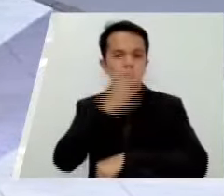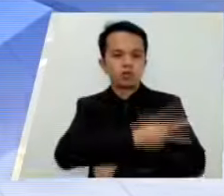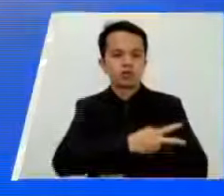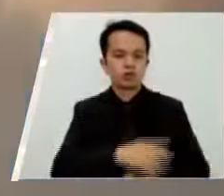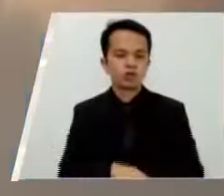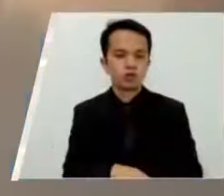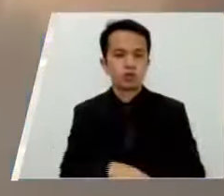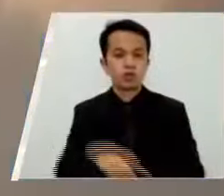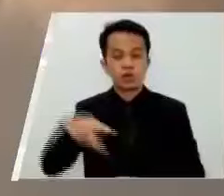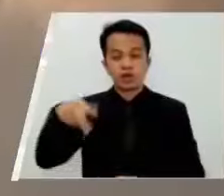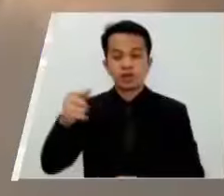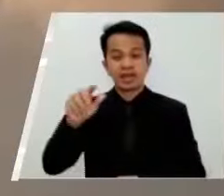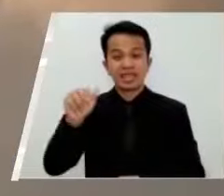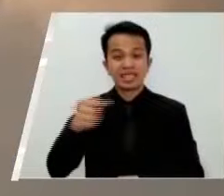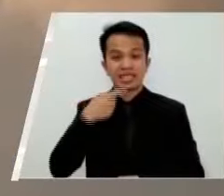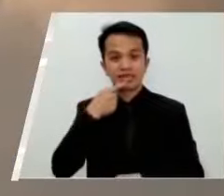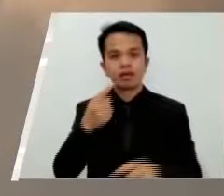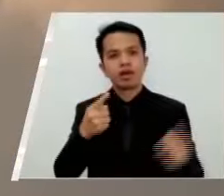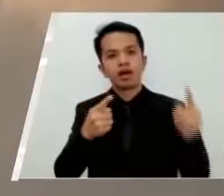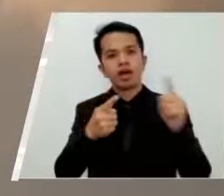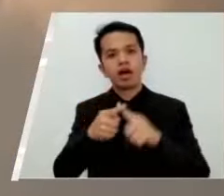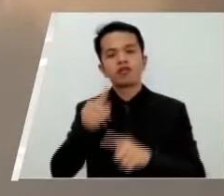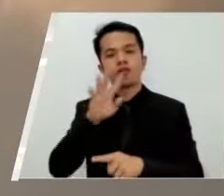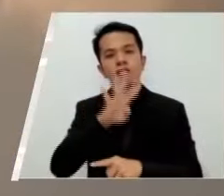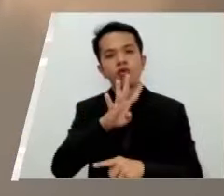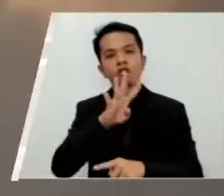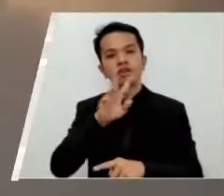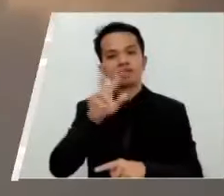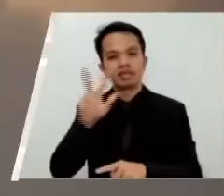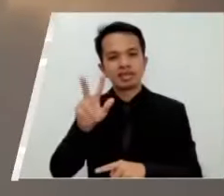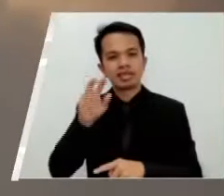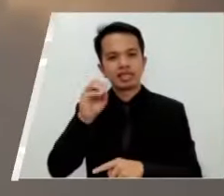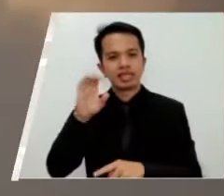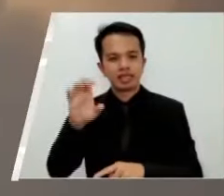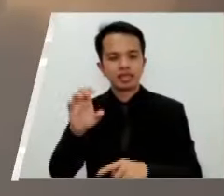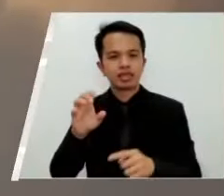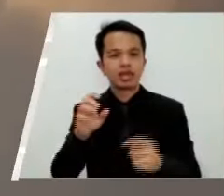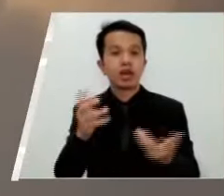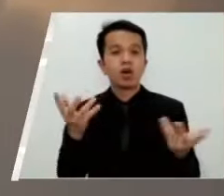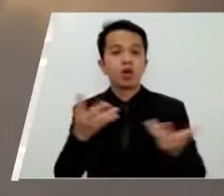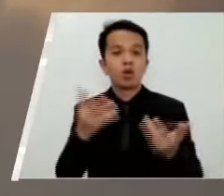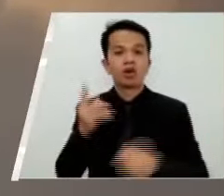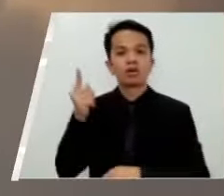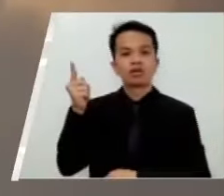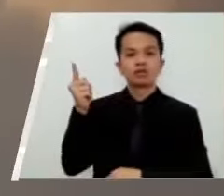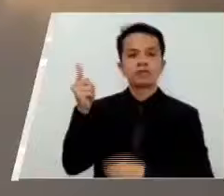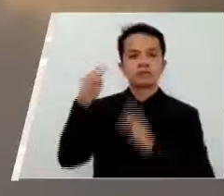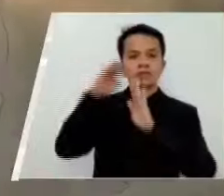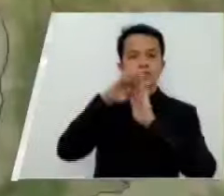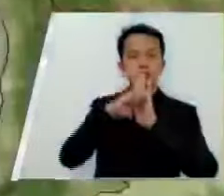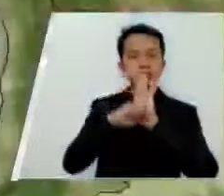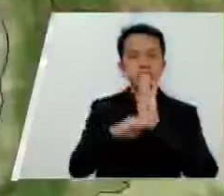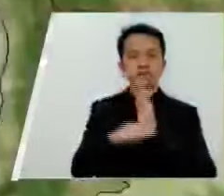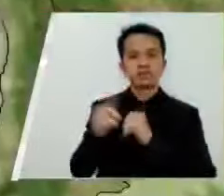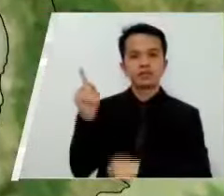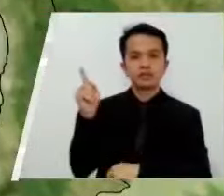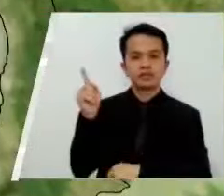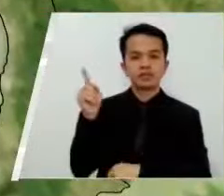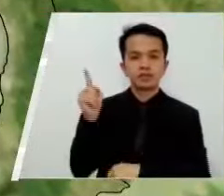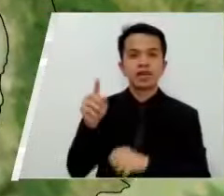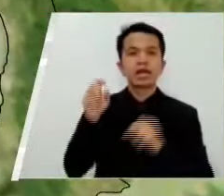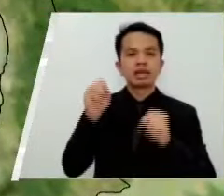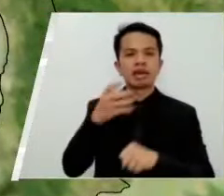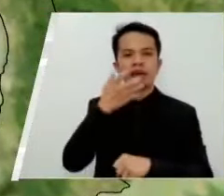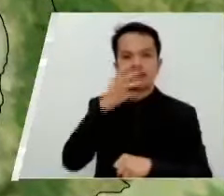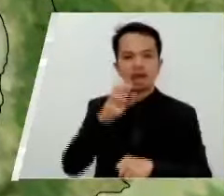pag-asa, posibleng umabot hanggang 43 degrees Celsius ang heat index sa Katarman, Northern Samar. Mariring uminit sa Metro Manila